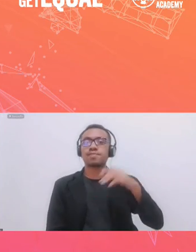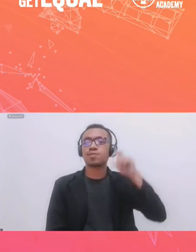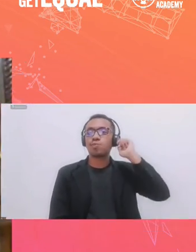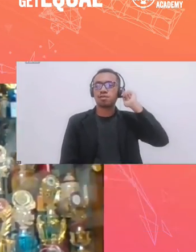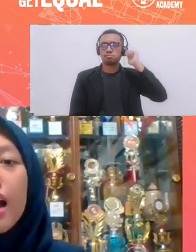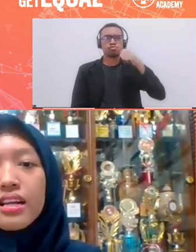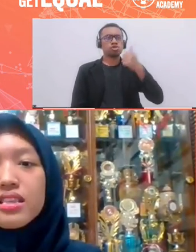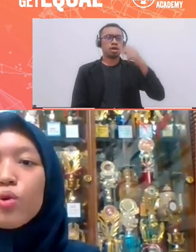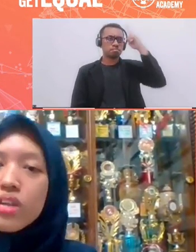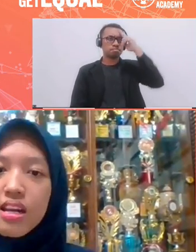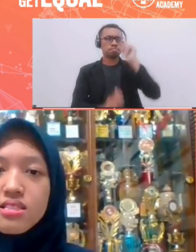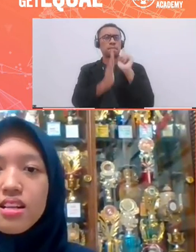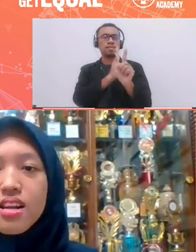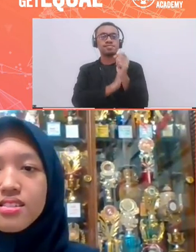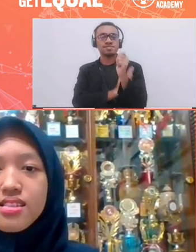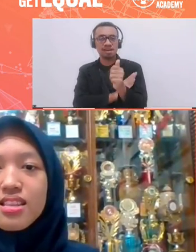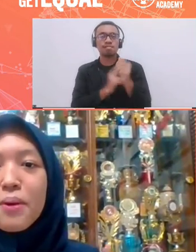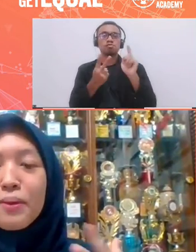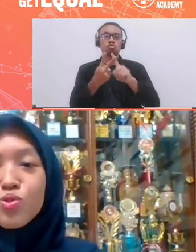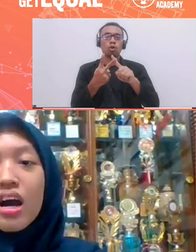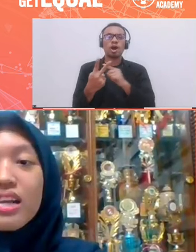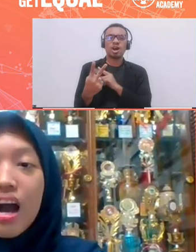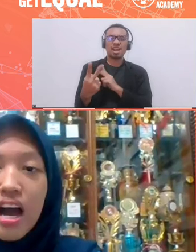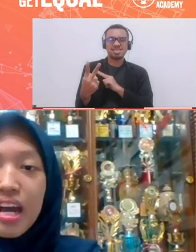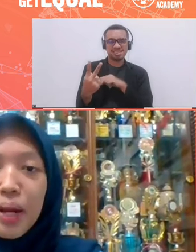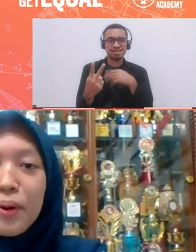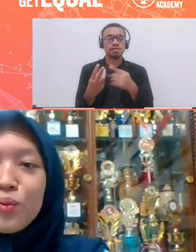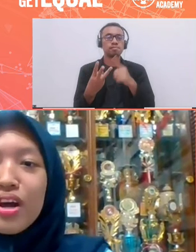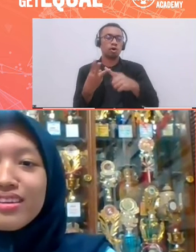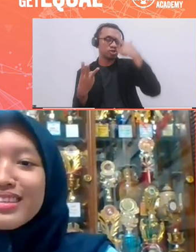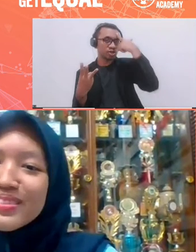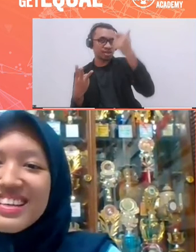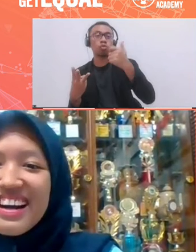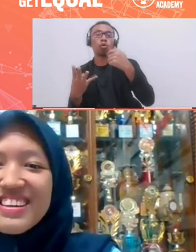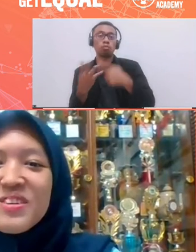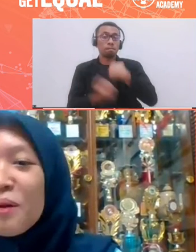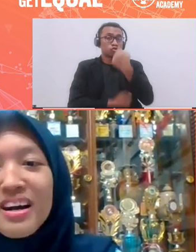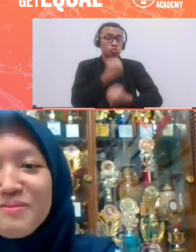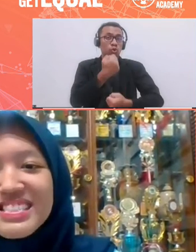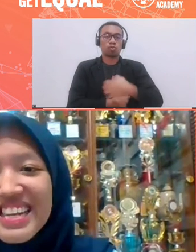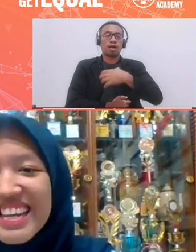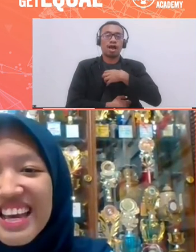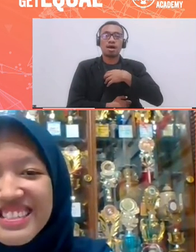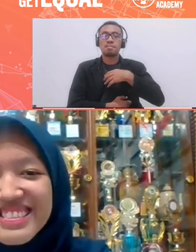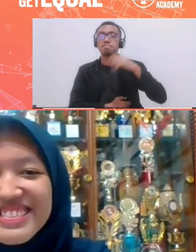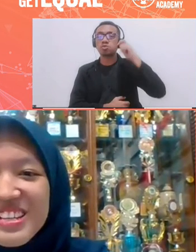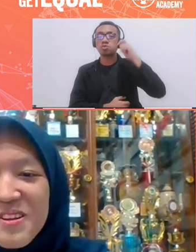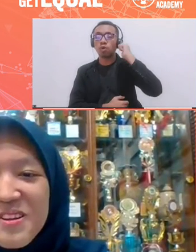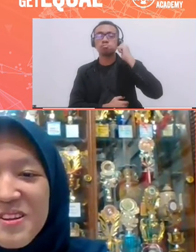kemudian belajar akan ketekunan, cerdas, serta memperjuangkan hak anak-anak perempuan. Gitu sih, Kak. Banyak banget